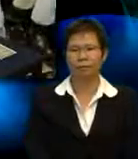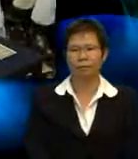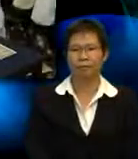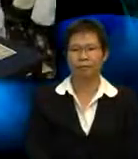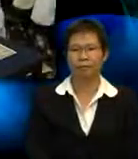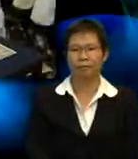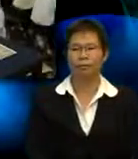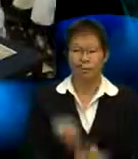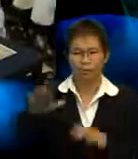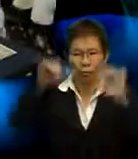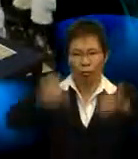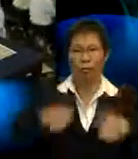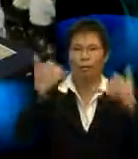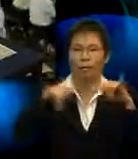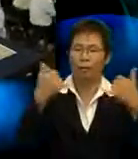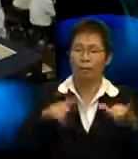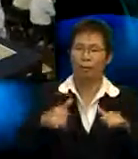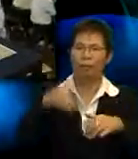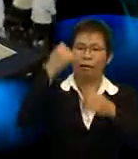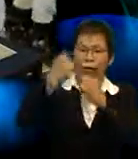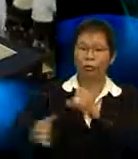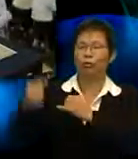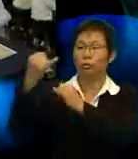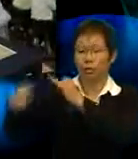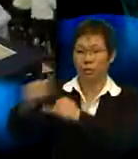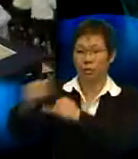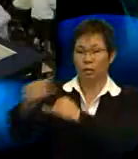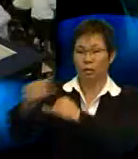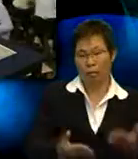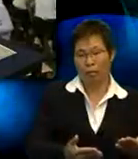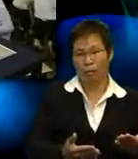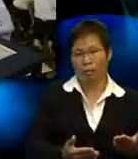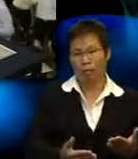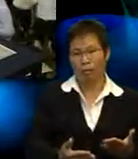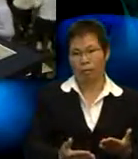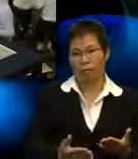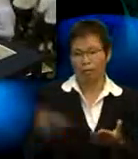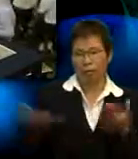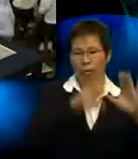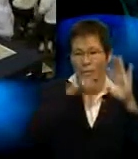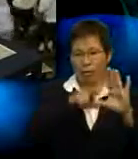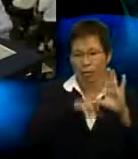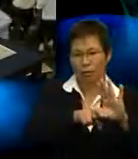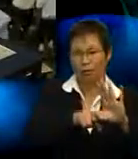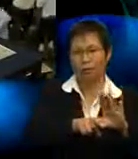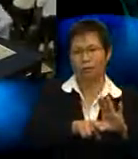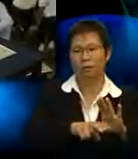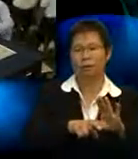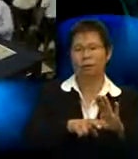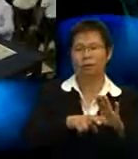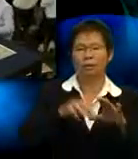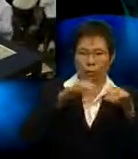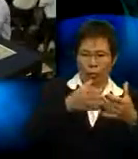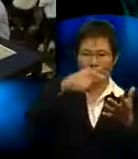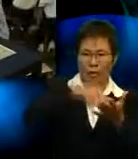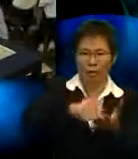Kamu bolehlah bermain di hujung sana. Bawa sekali kerusi kamu. Ya, kumpulan yang ini kamu boleh